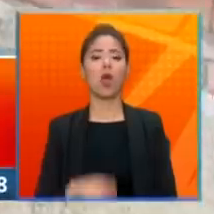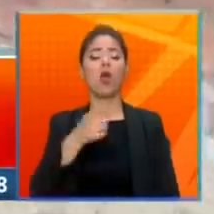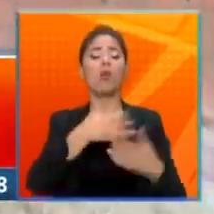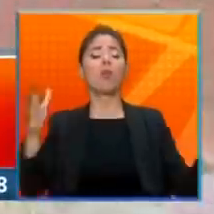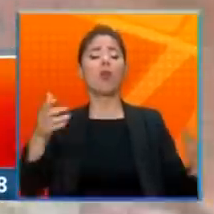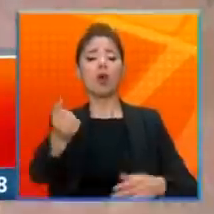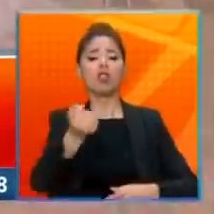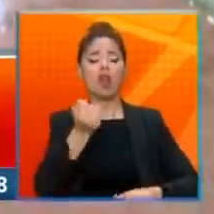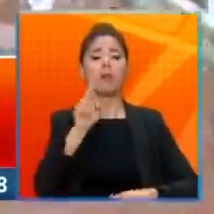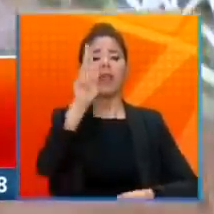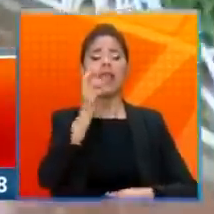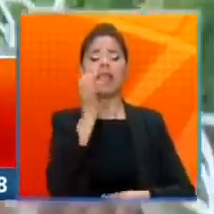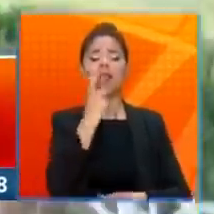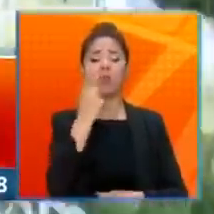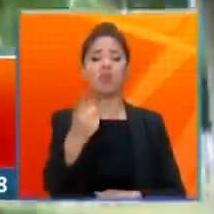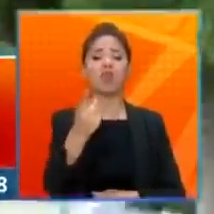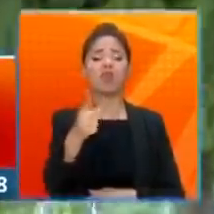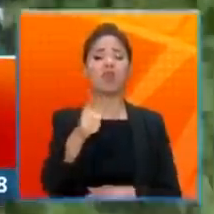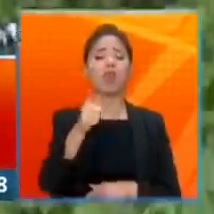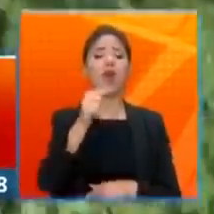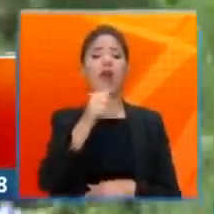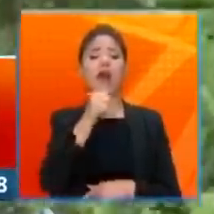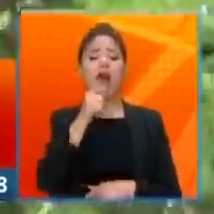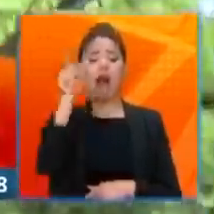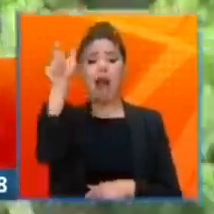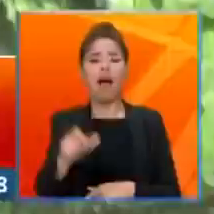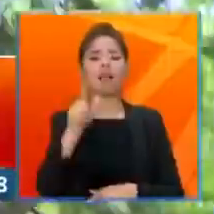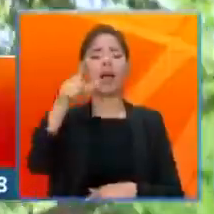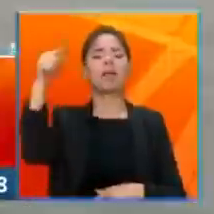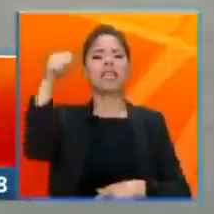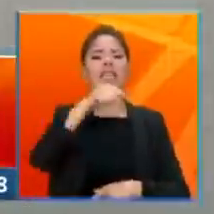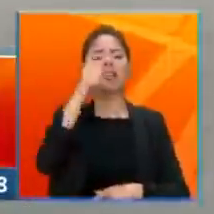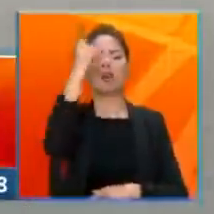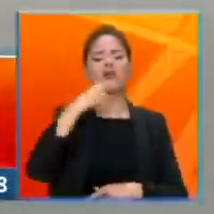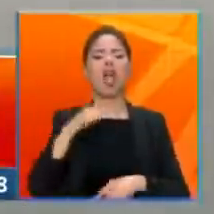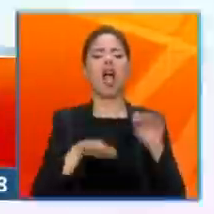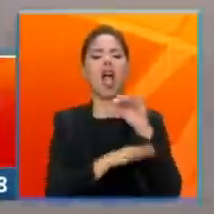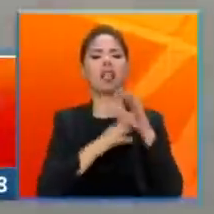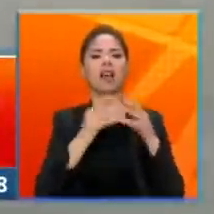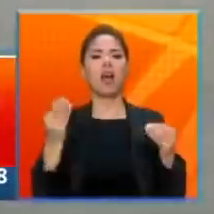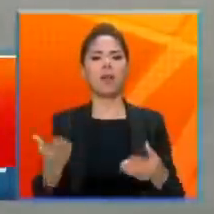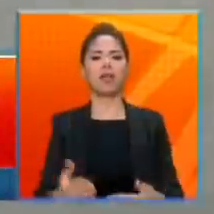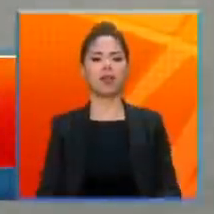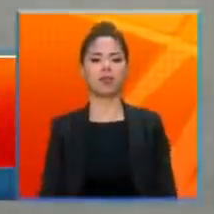Büyükçekmece'de ise 70 yaşındaki Doğan Erişek, yıldırım çarpması sonucu hayatını kaybetti.